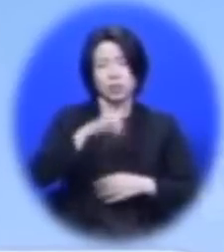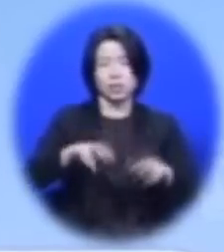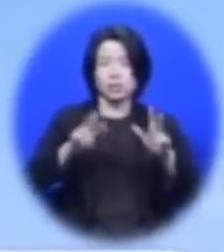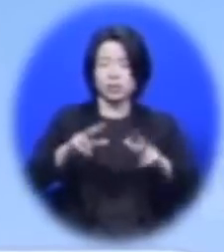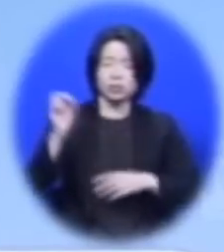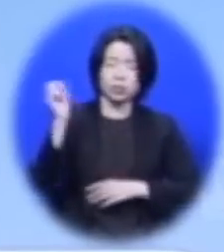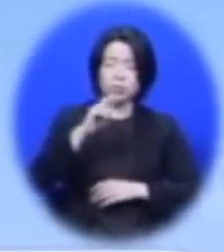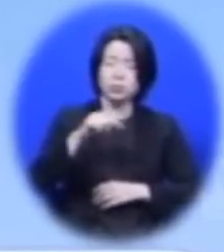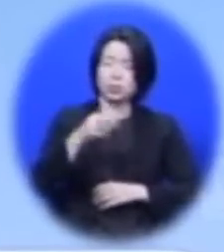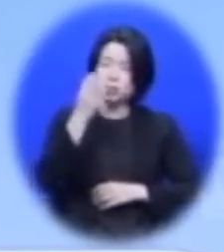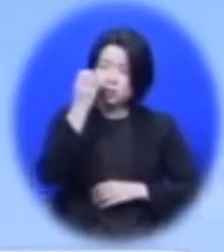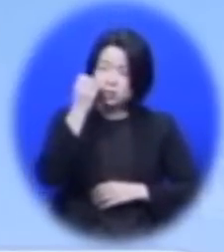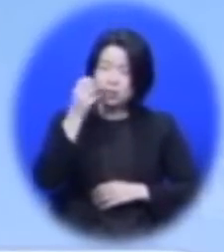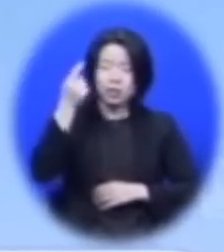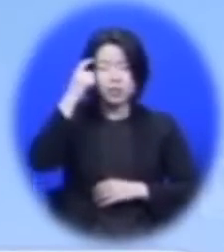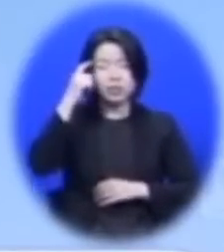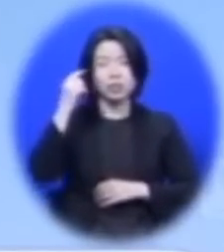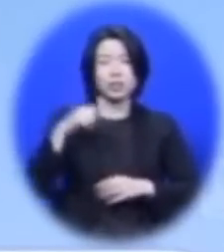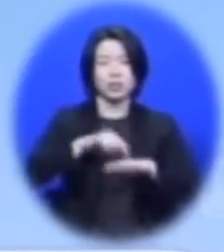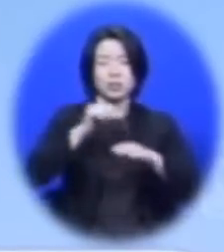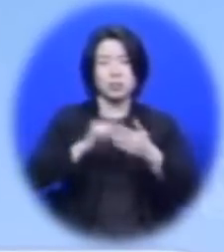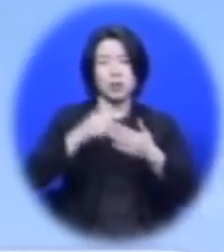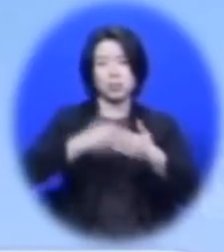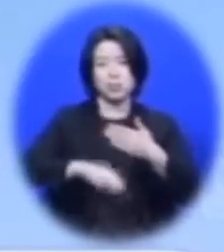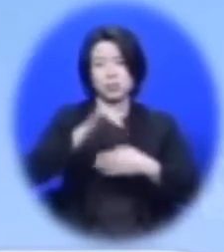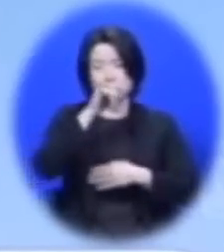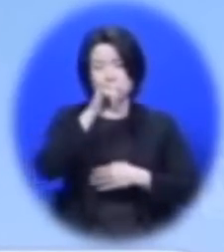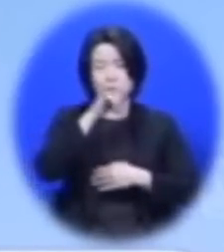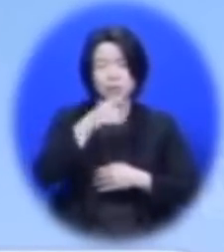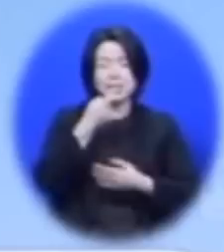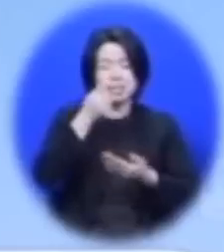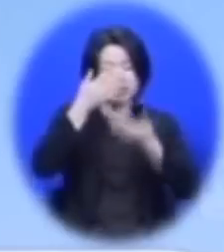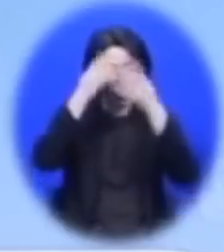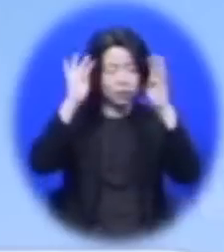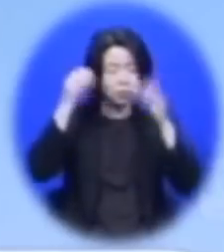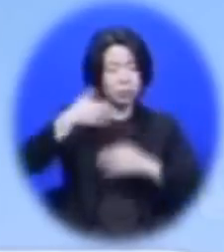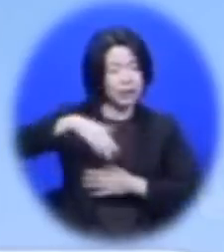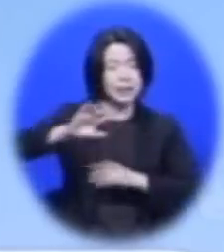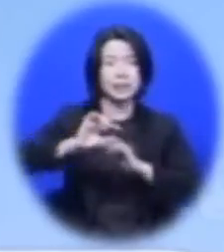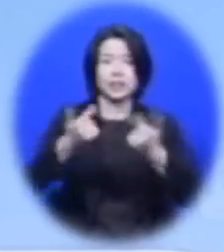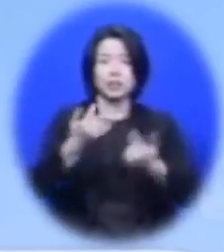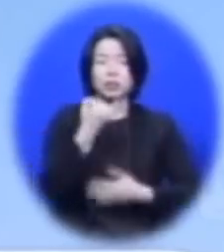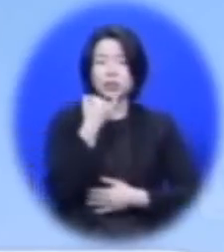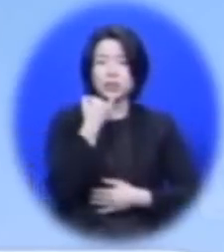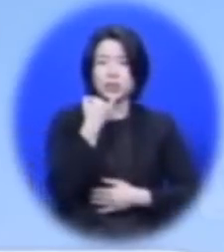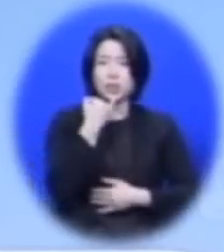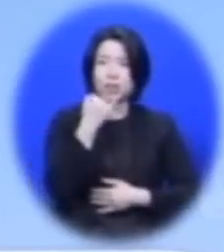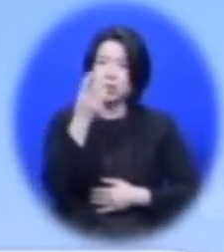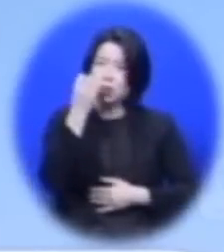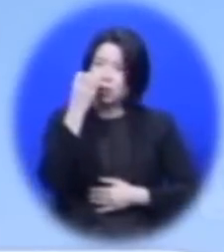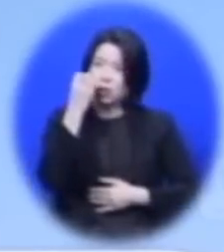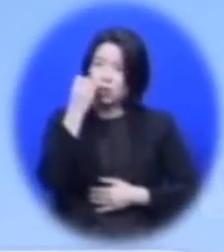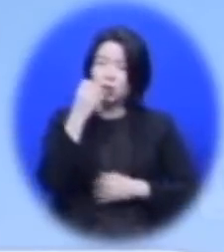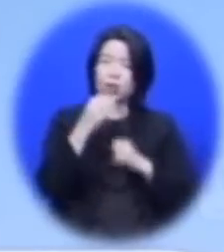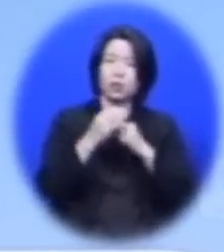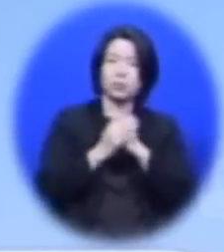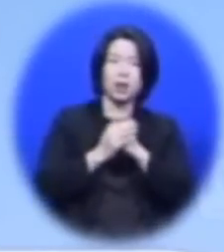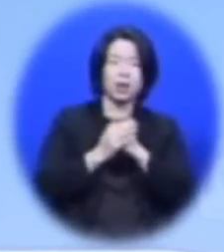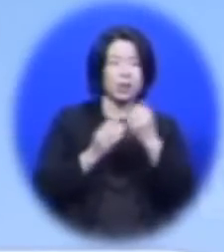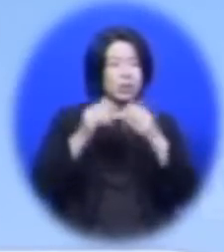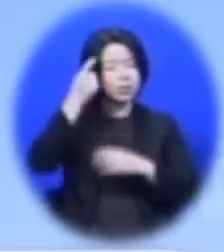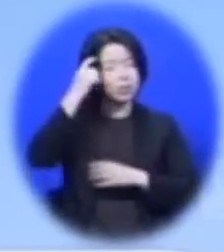생각이 내 마음에 자리 잡는다. 그래, 인도로 돌아가지 않아도 돼. 엉뚱한 물음들이 쉬지 않고